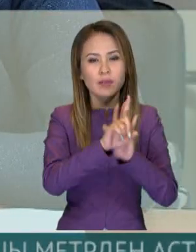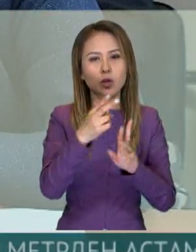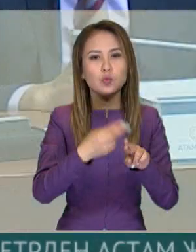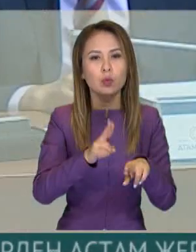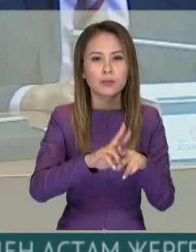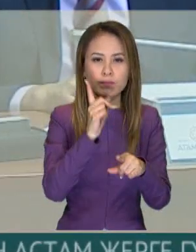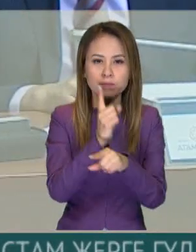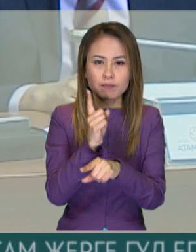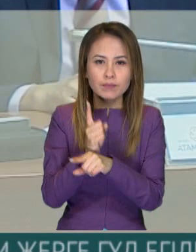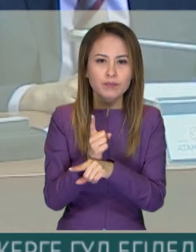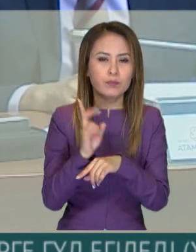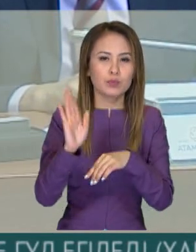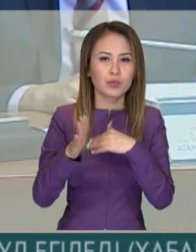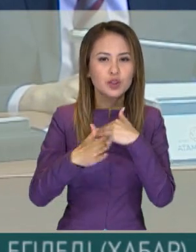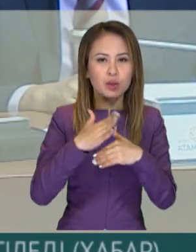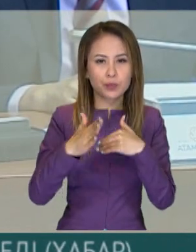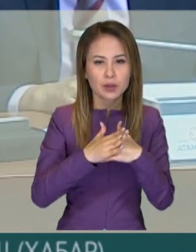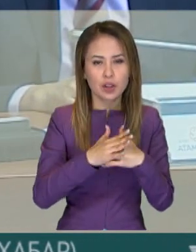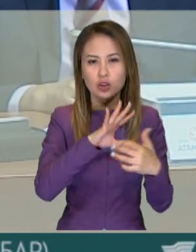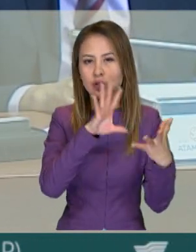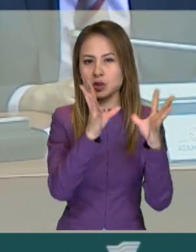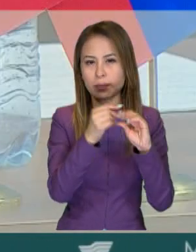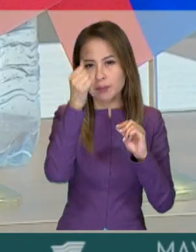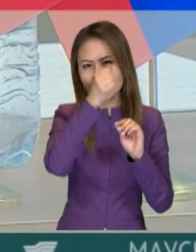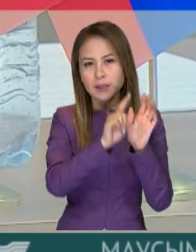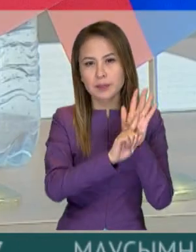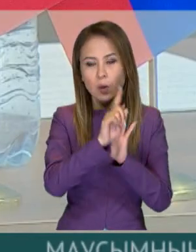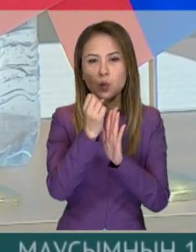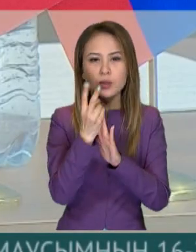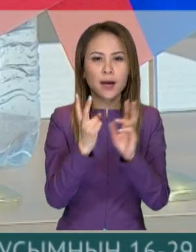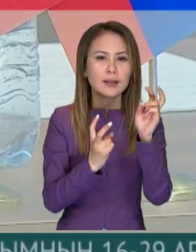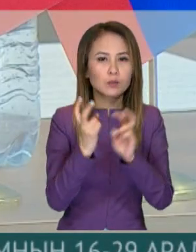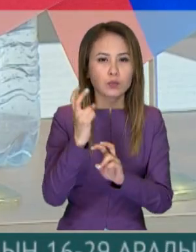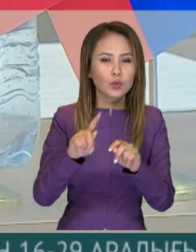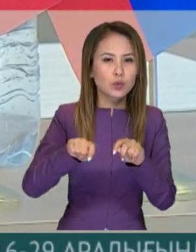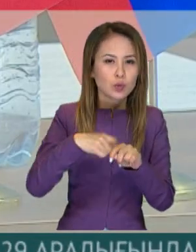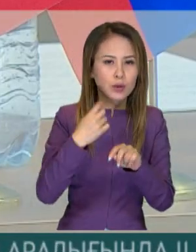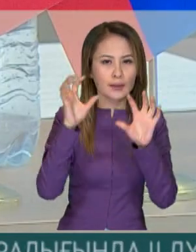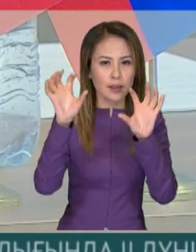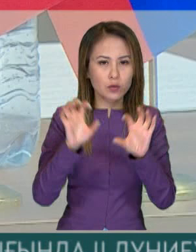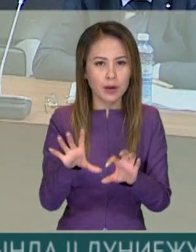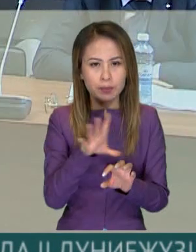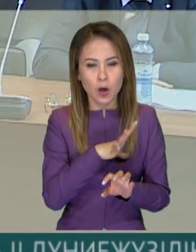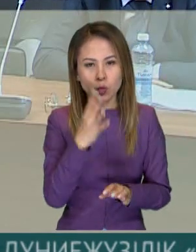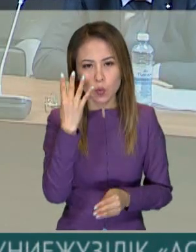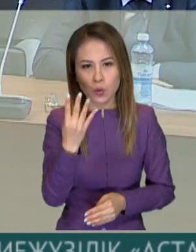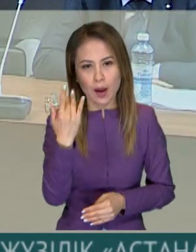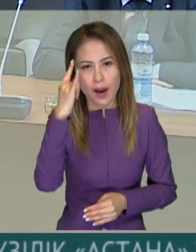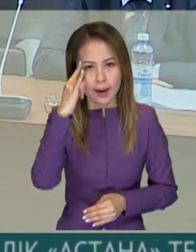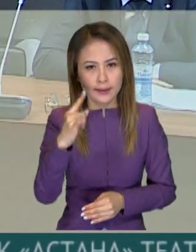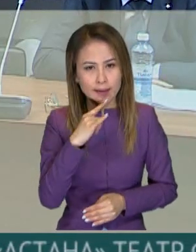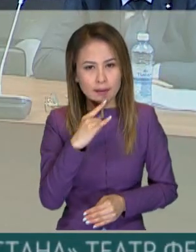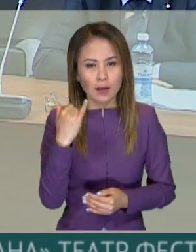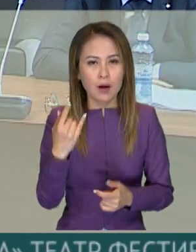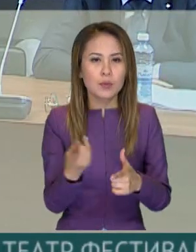оған шектеу қойғандар жазаланады деді. Жалпы жыл басынан бері 12 кәсіпорынның заң бұзушылығы тіркелген. Оның 4-теуі қазақстандық